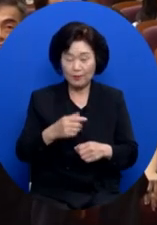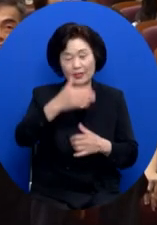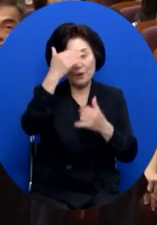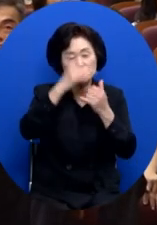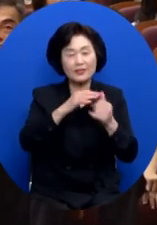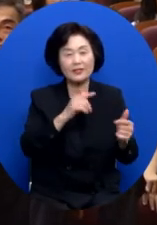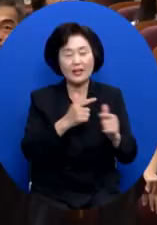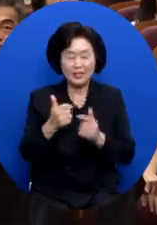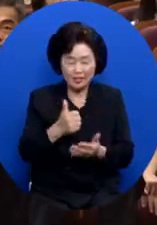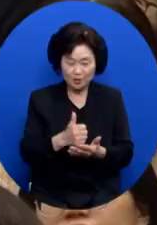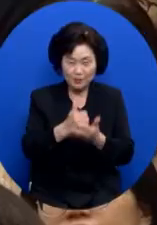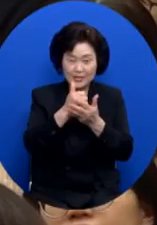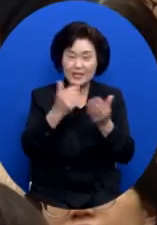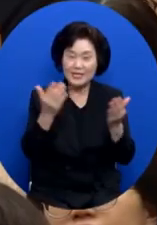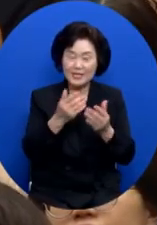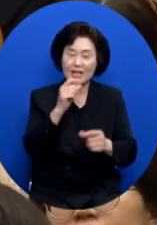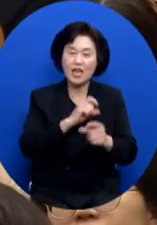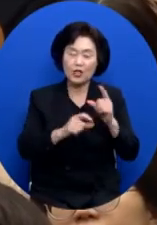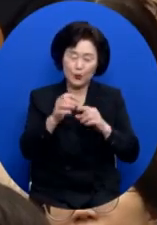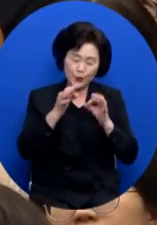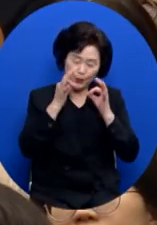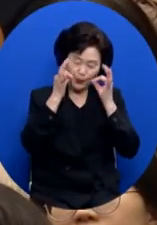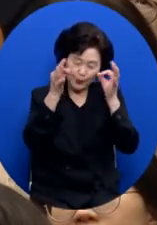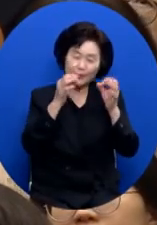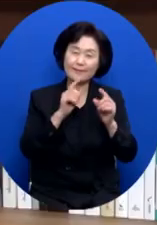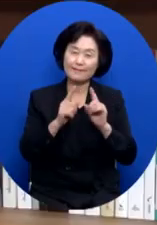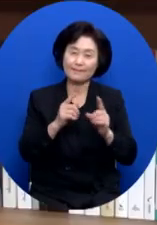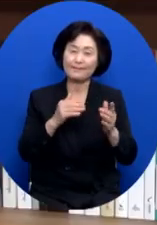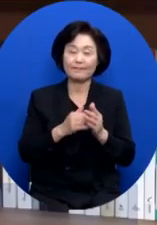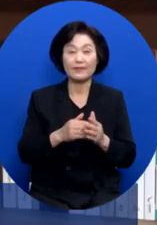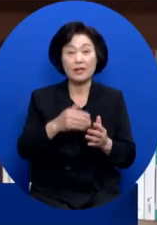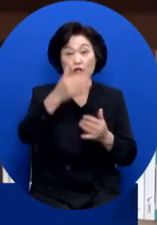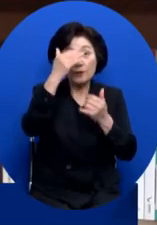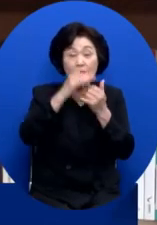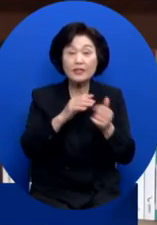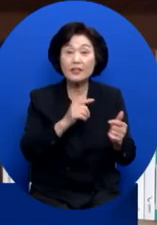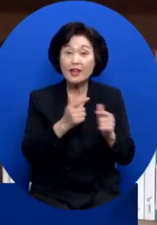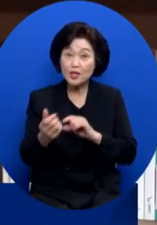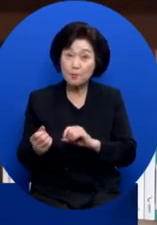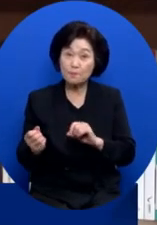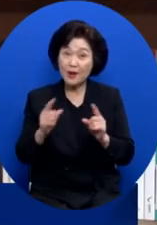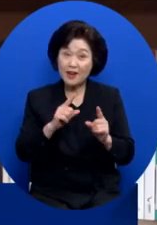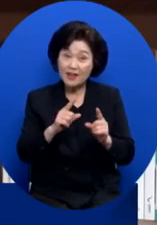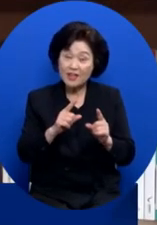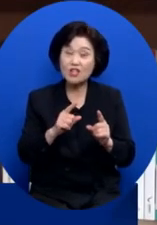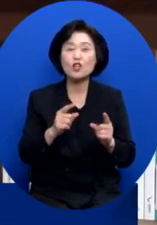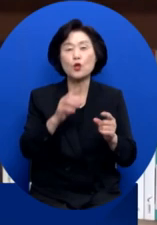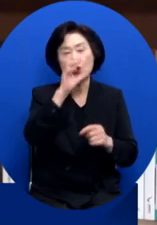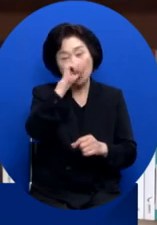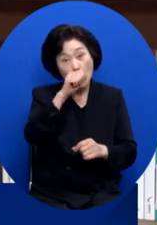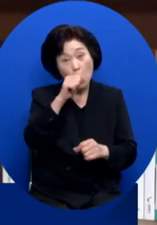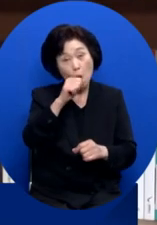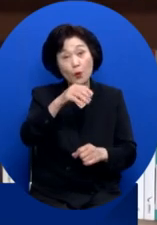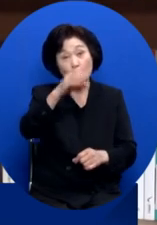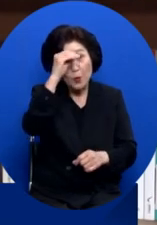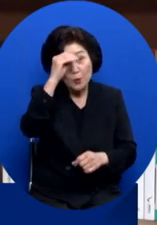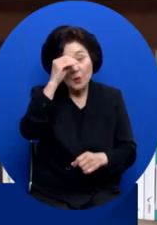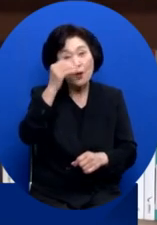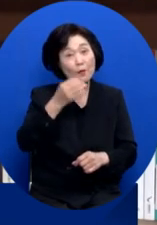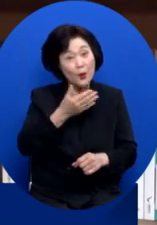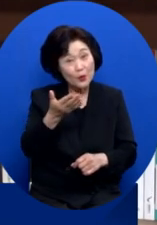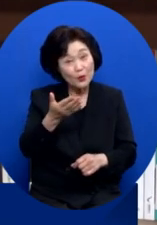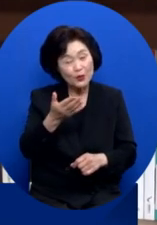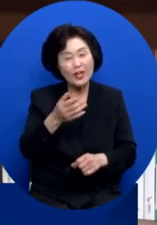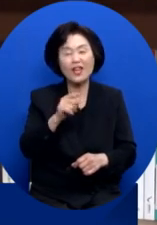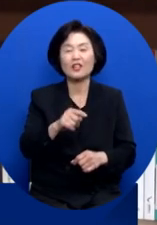사역에 더 박차를 가할 계획이라고 밝혔습니다. 다음 세대를 살릴 이런 좋은 모델 처치를